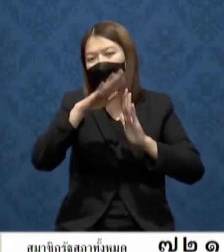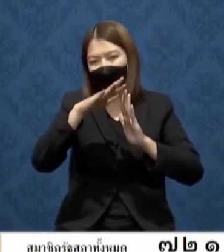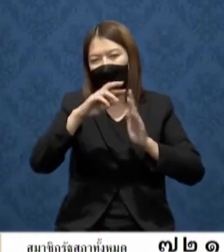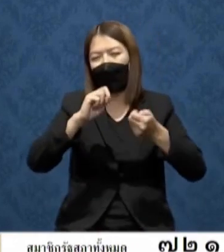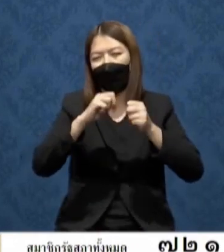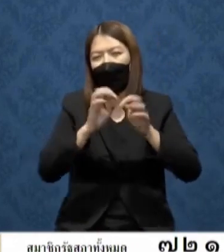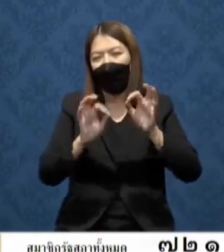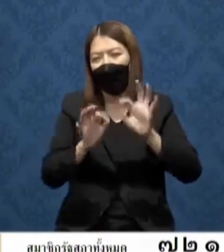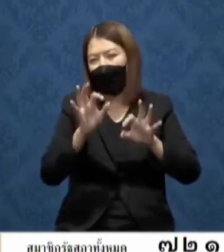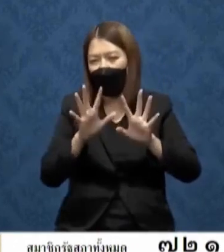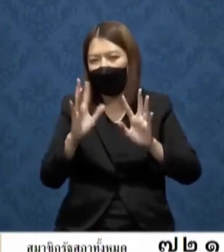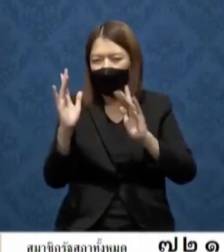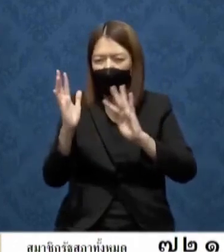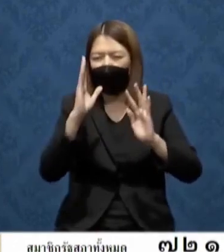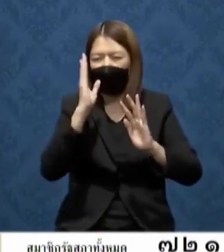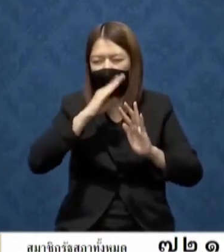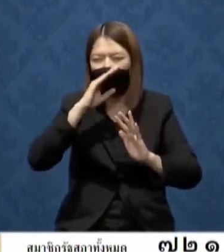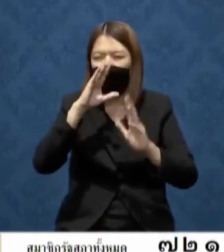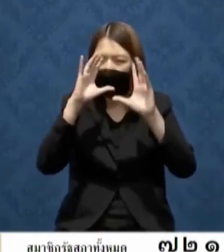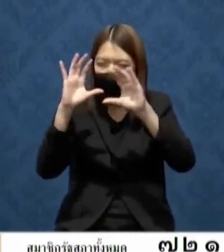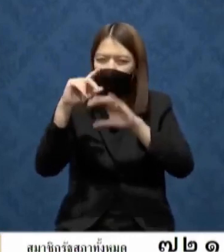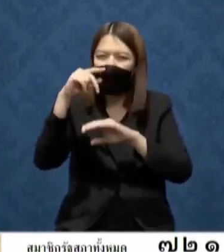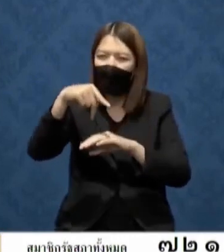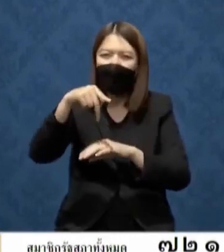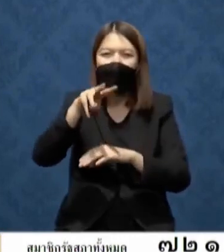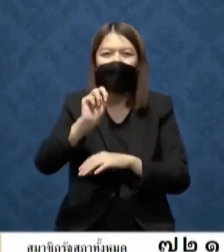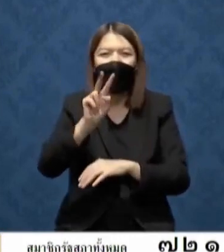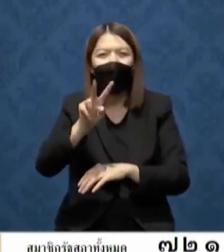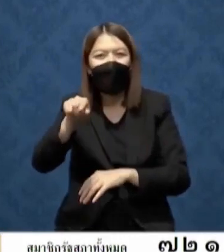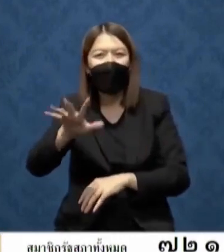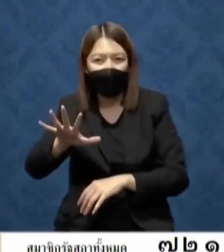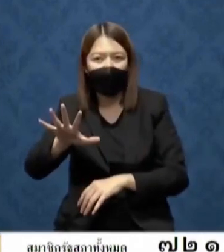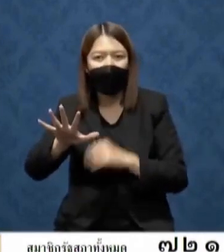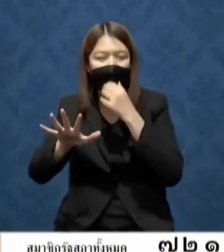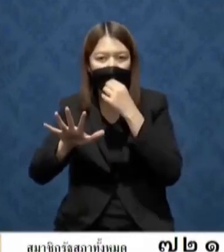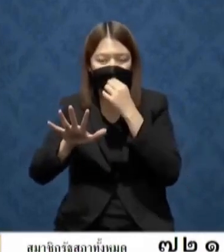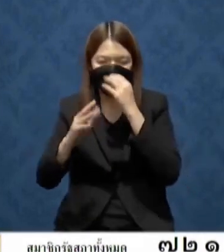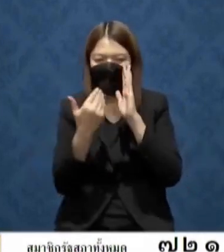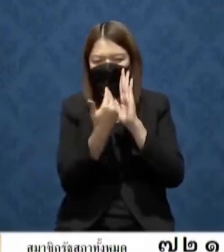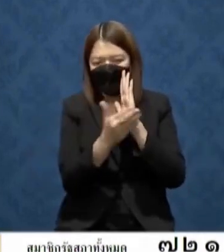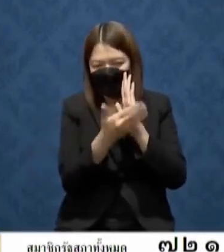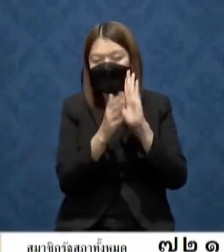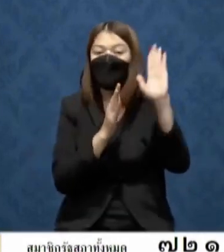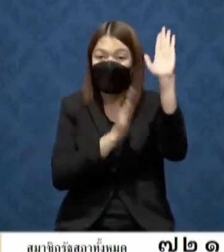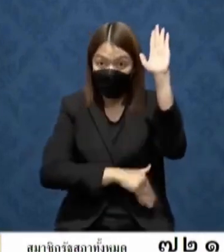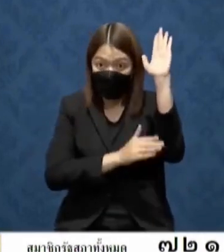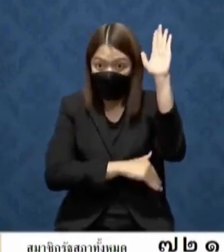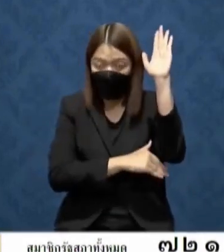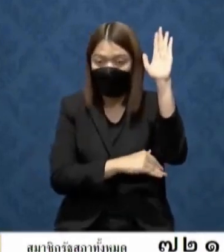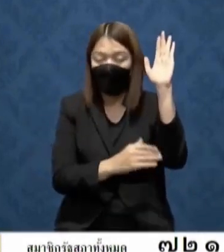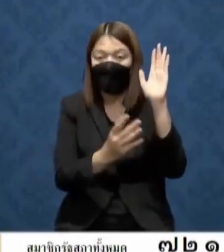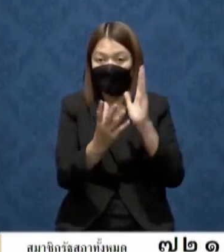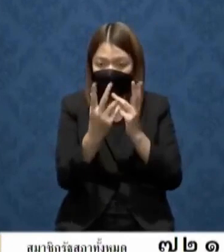เกวกับไฟป่าปัหเกวกับพี่เห 2.5 ต้เจอถ้าพี่น้อง พ่าง อีสานพ่าไต้ที่